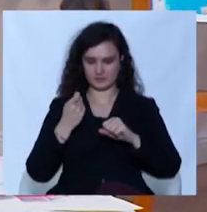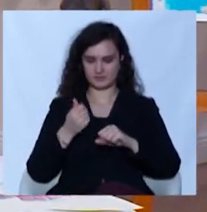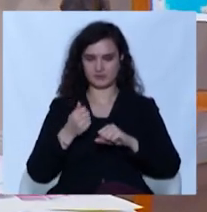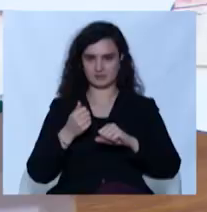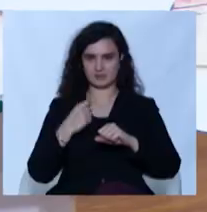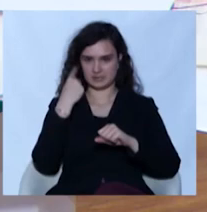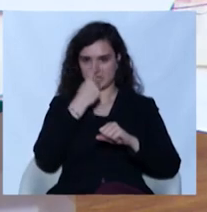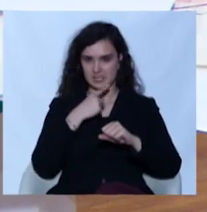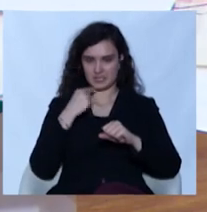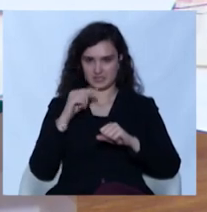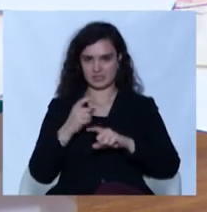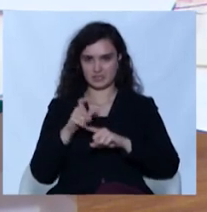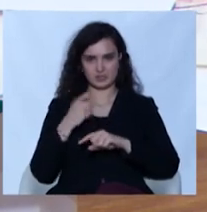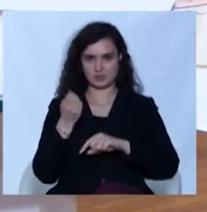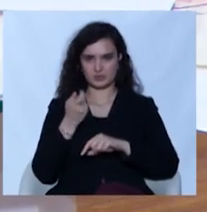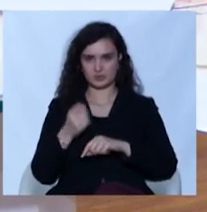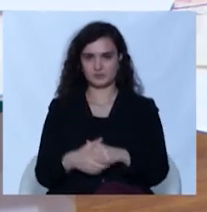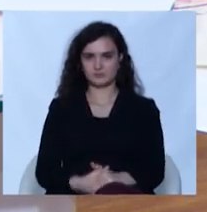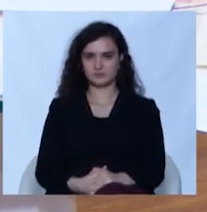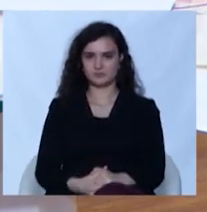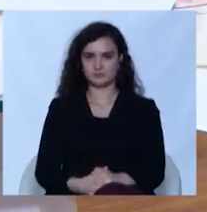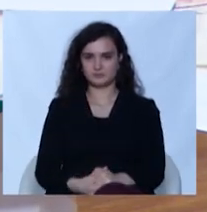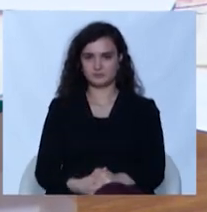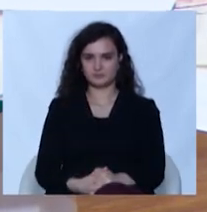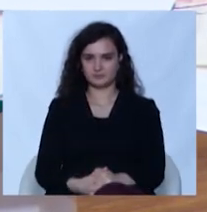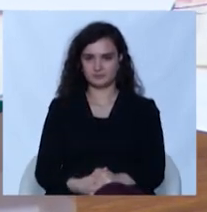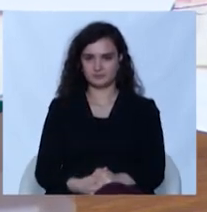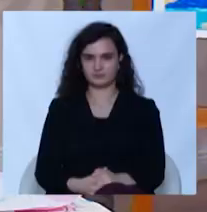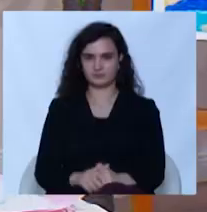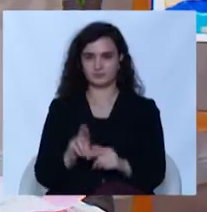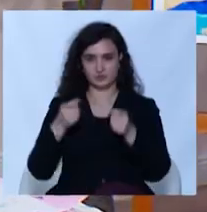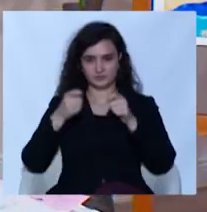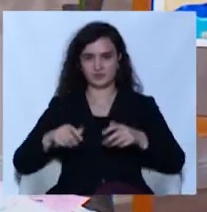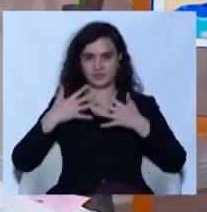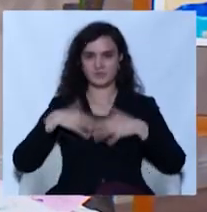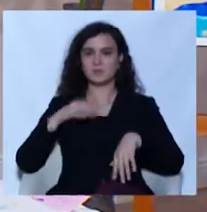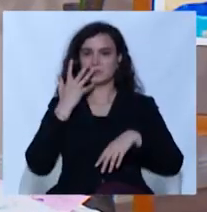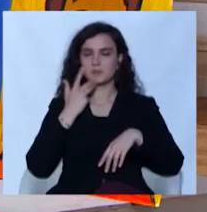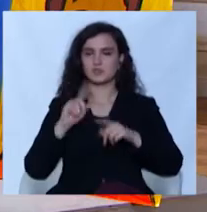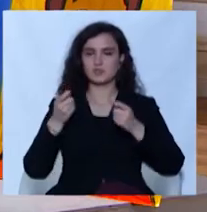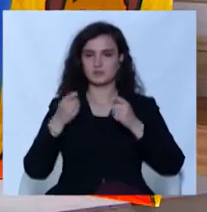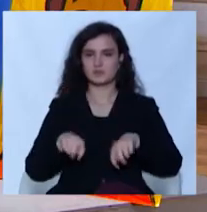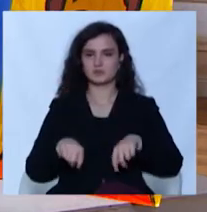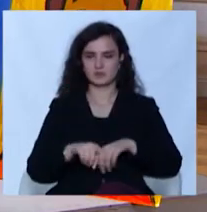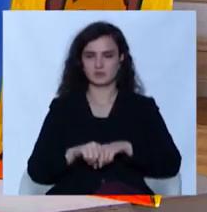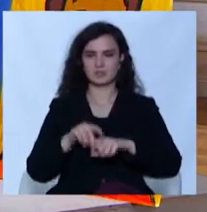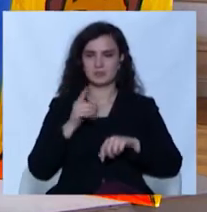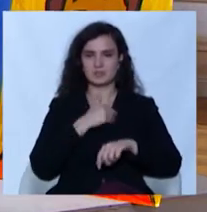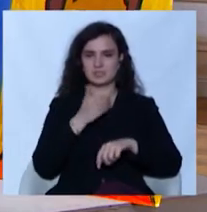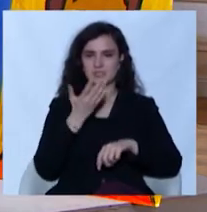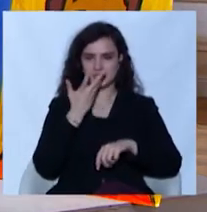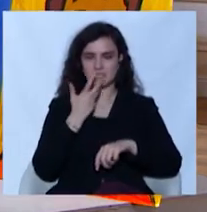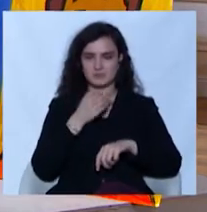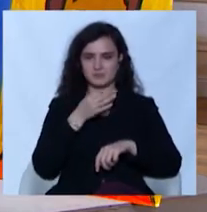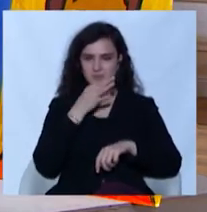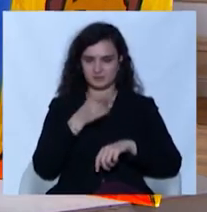სახე, ძალიან ცოტა. და ჩავაცვათ კაბა. რაფერ ჩავაცვათ? რაფერიც გინდათ იმ ფერი